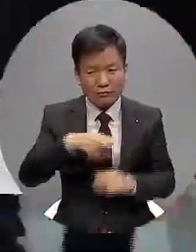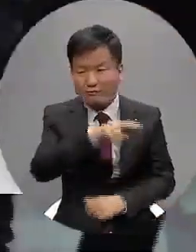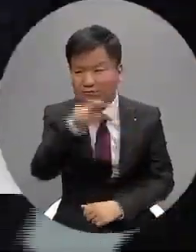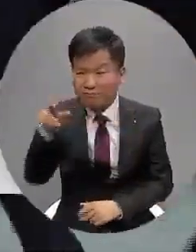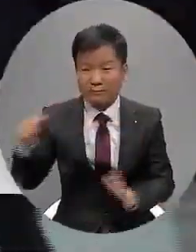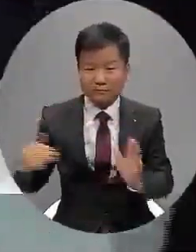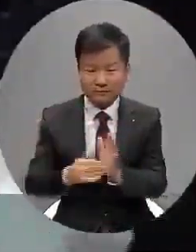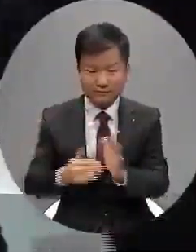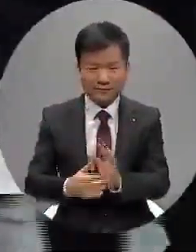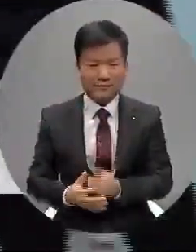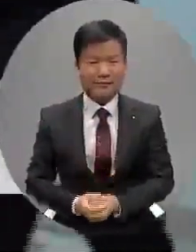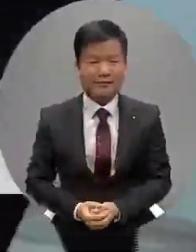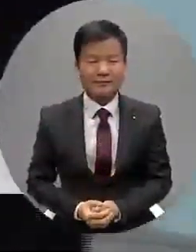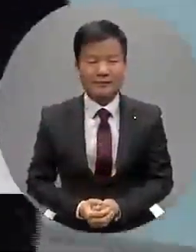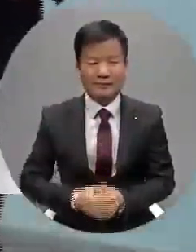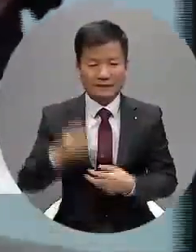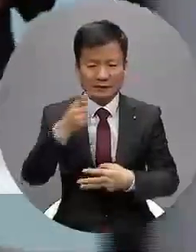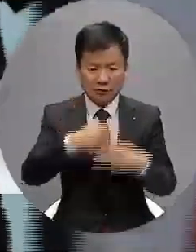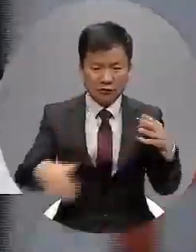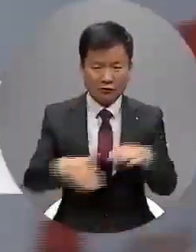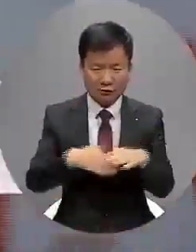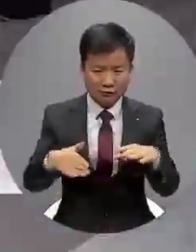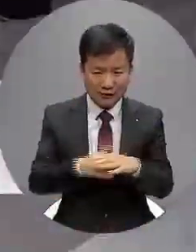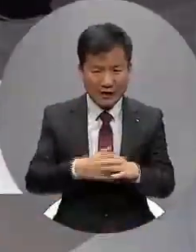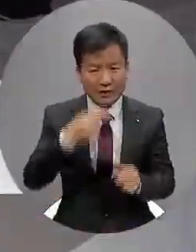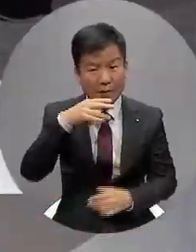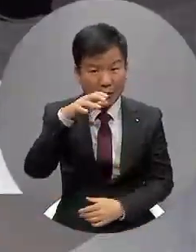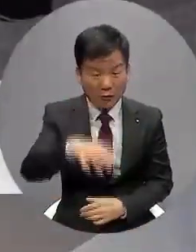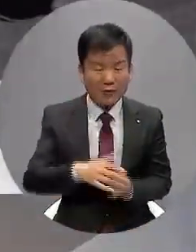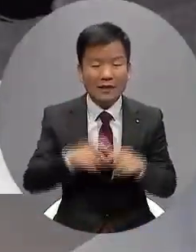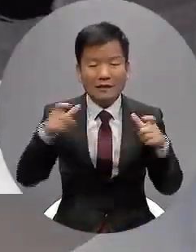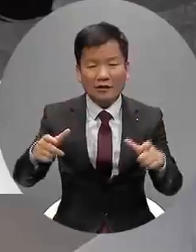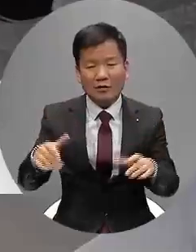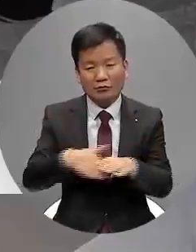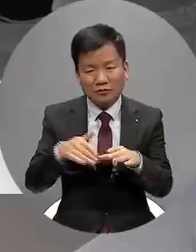돌아봤습니다. 유 장관은 청주 문화제조창과